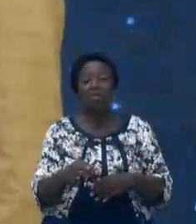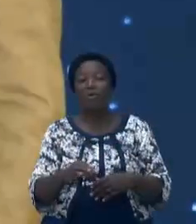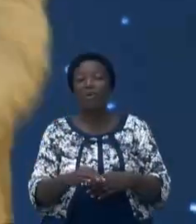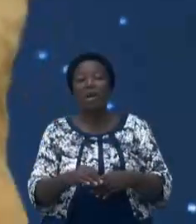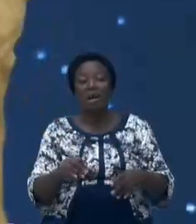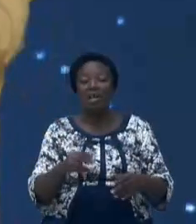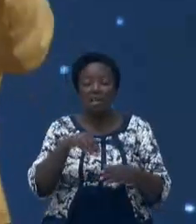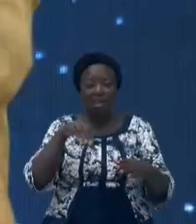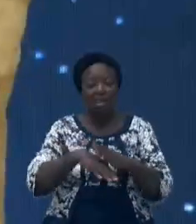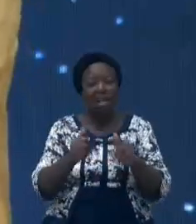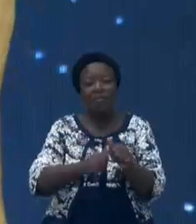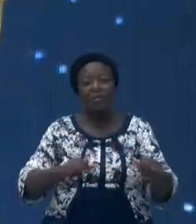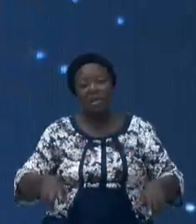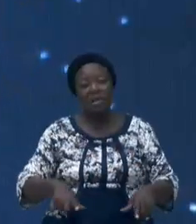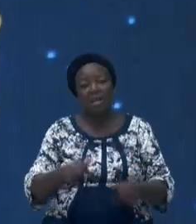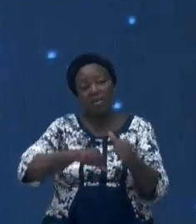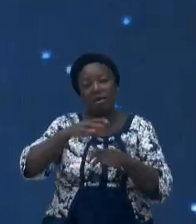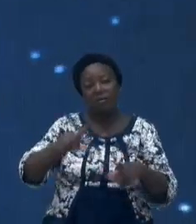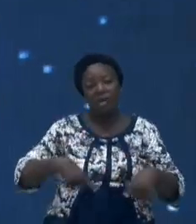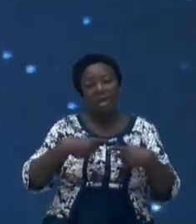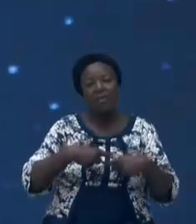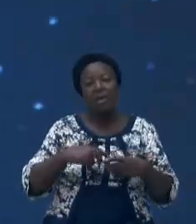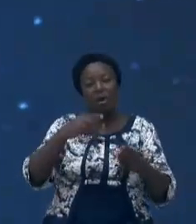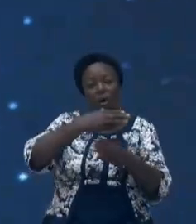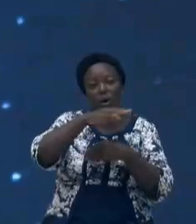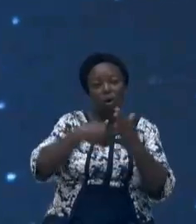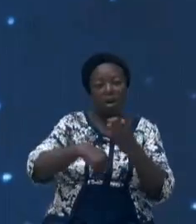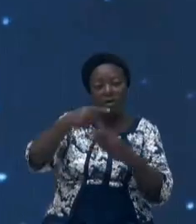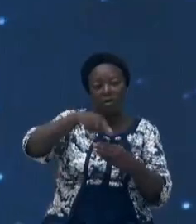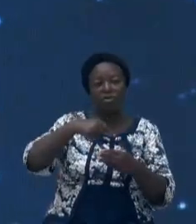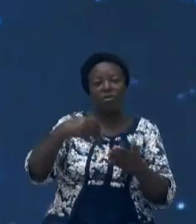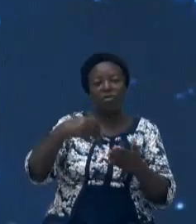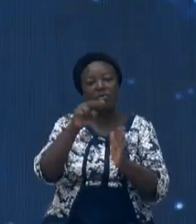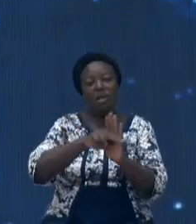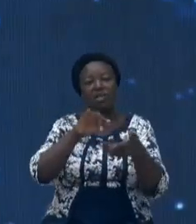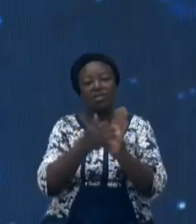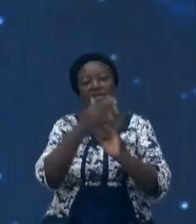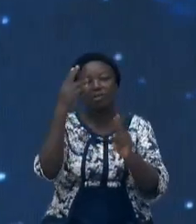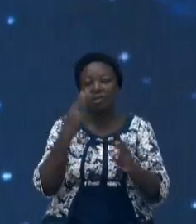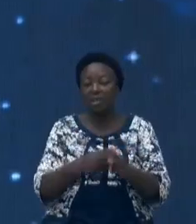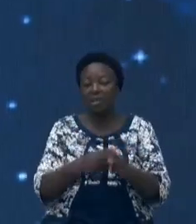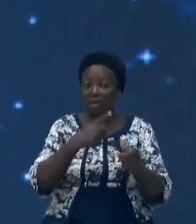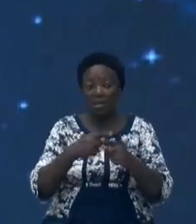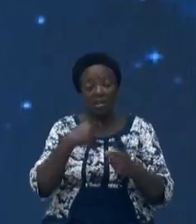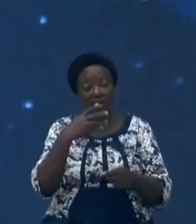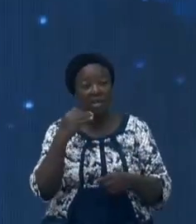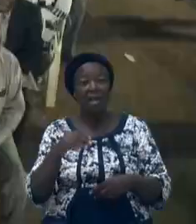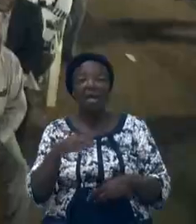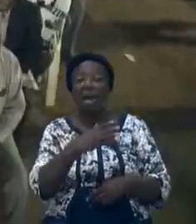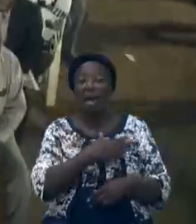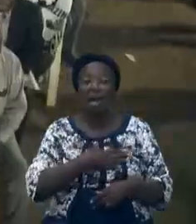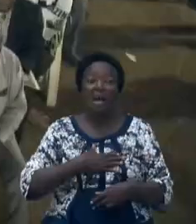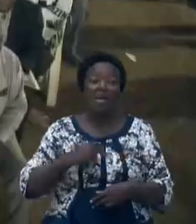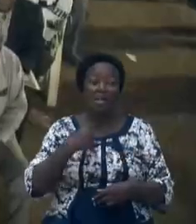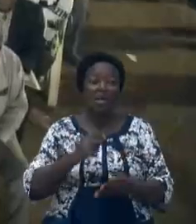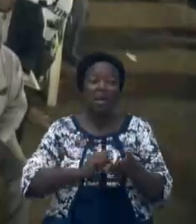ils nous vont à nouveau que et nouveautés dans tous les domaines autour de toi nouveauté au nom de jésus